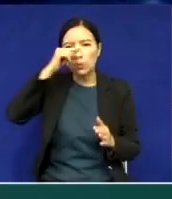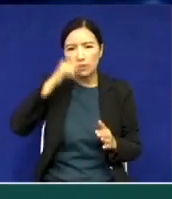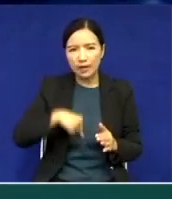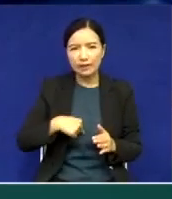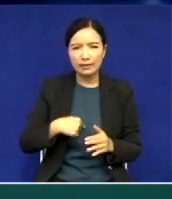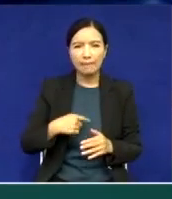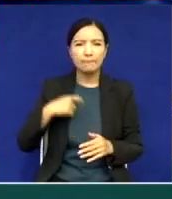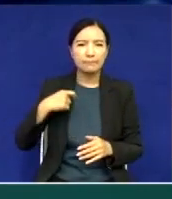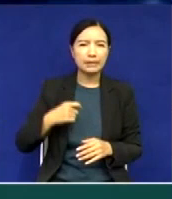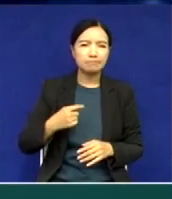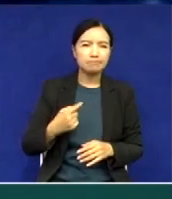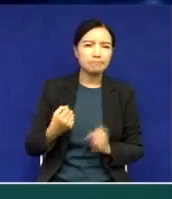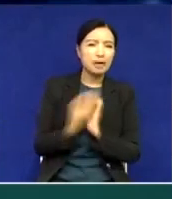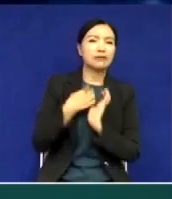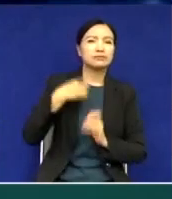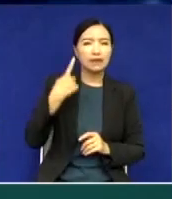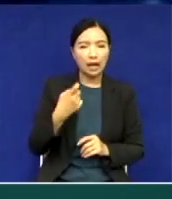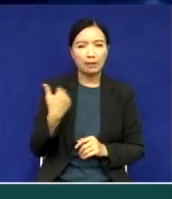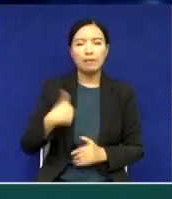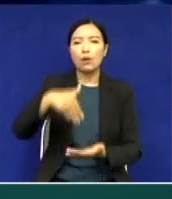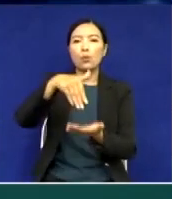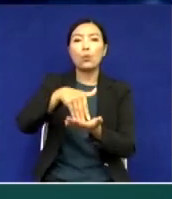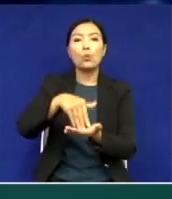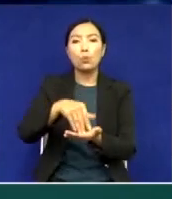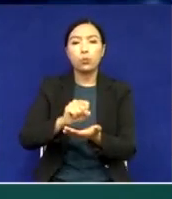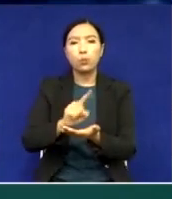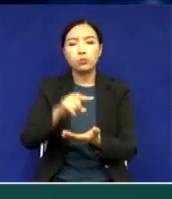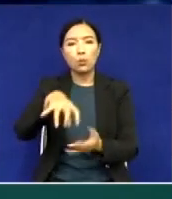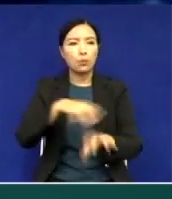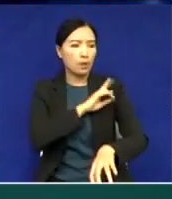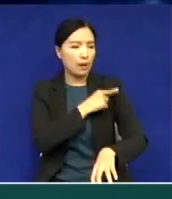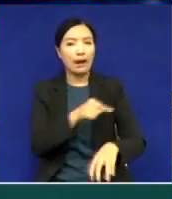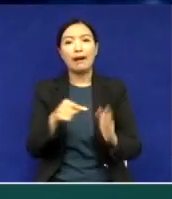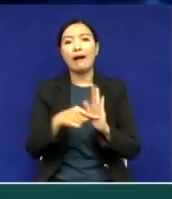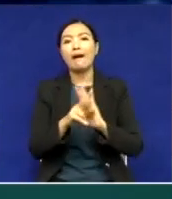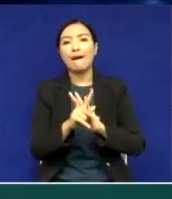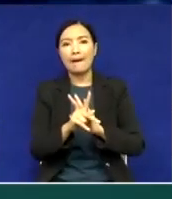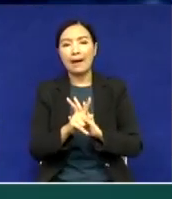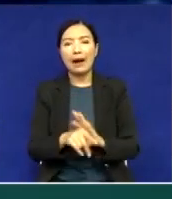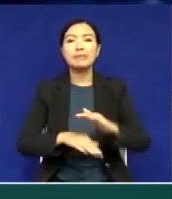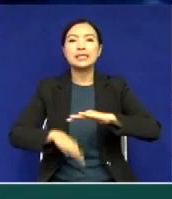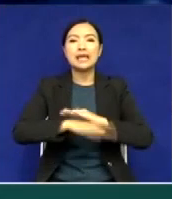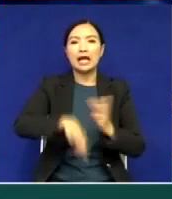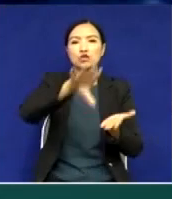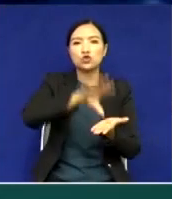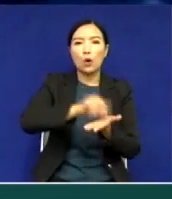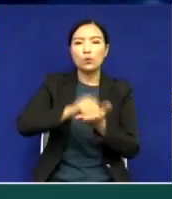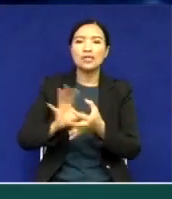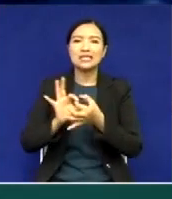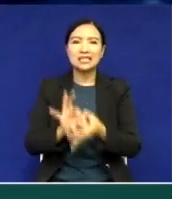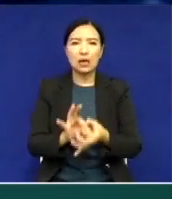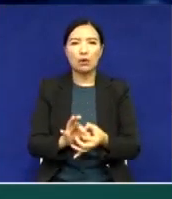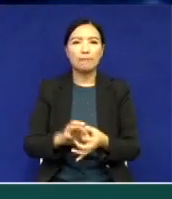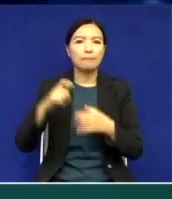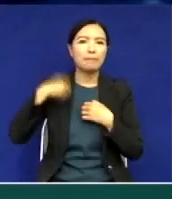ลอดนะครับคือโรงพยาบาลจิตเวชขอนแก่นราชนครินทร์นะครับเป็นโรงพยาบาลที่มีฐานข้อมูลเกี่ยวกับการฆ่าตัวตายตั้